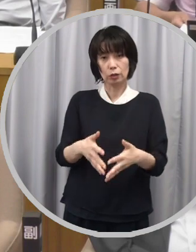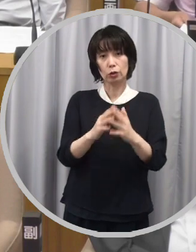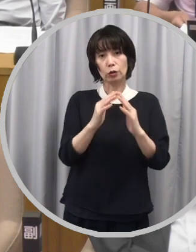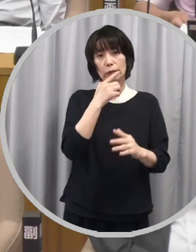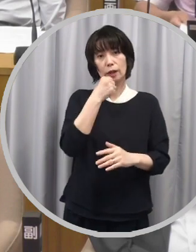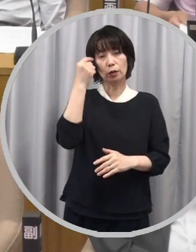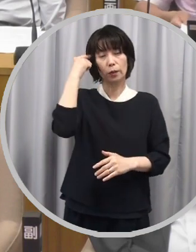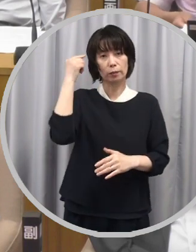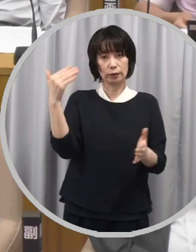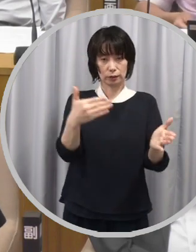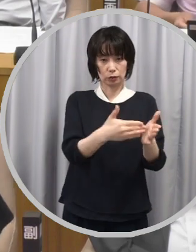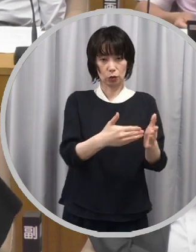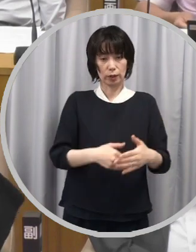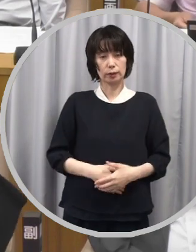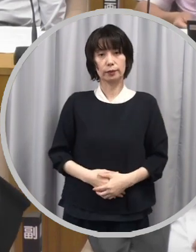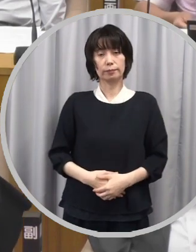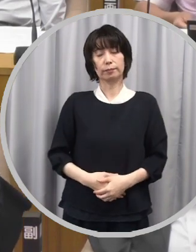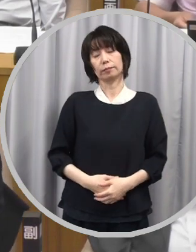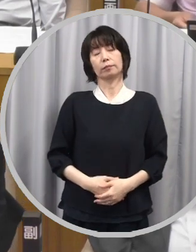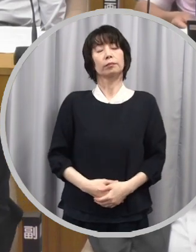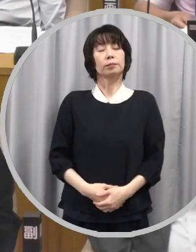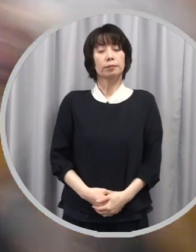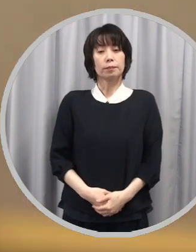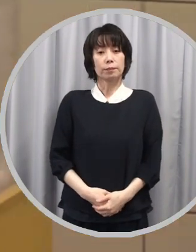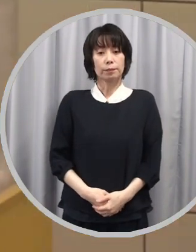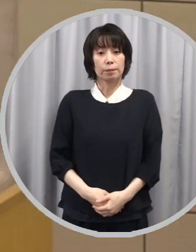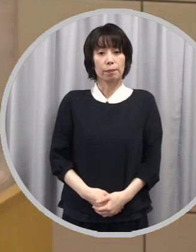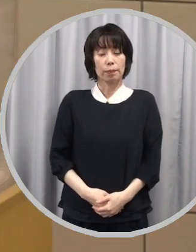えております。以上であります。